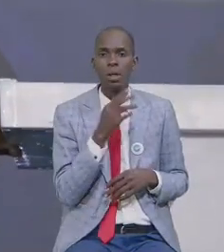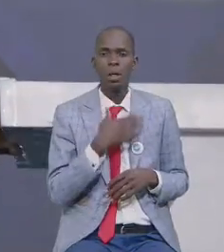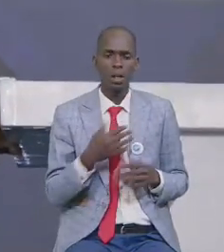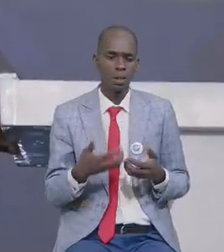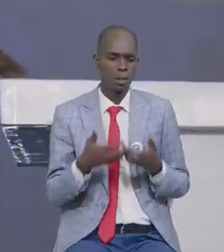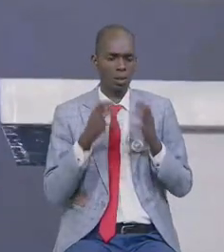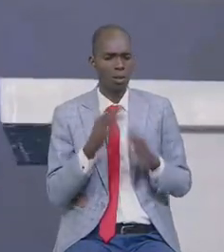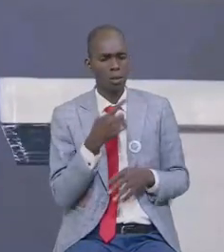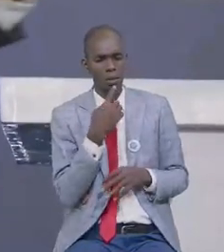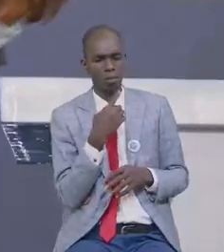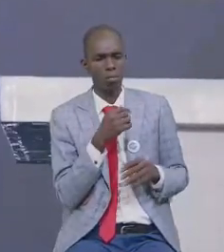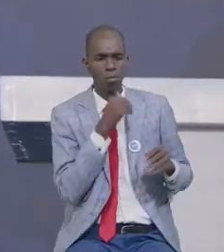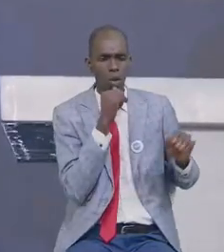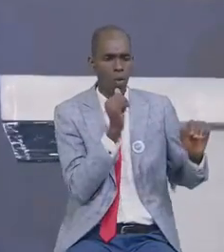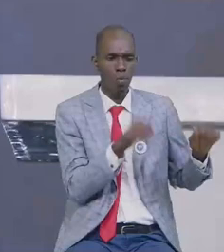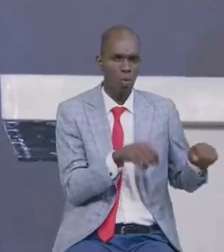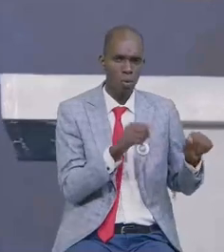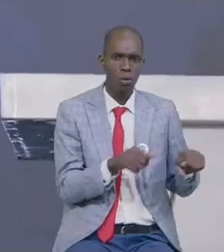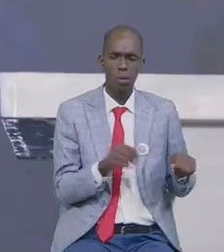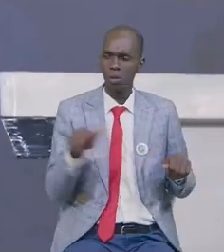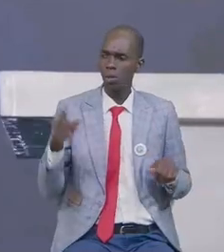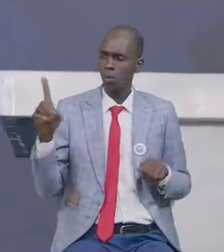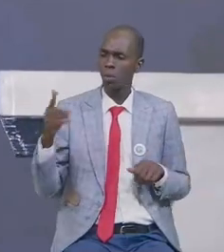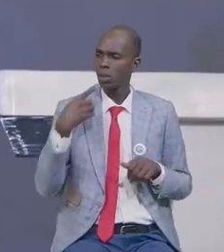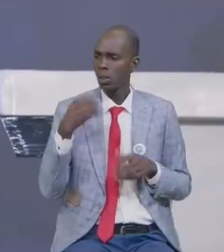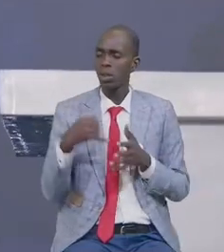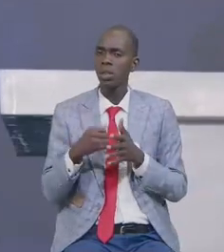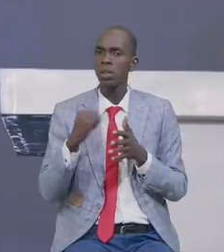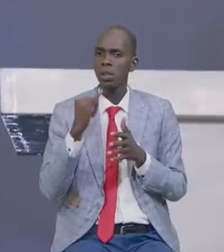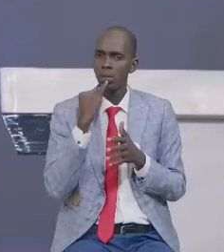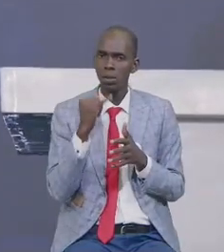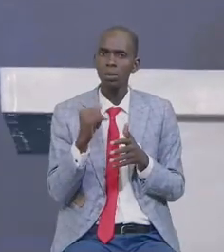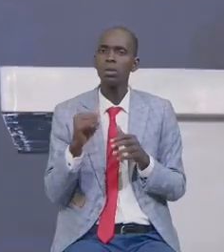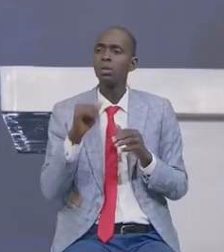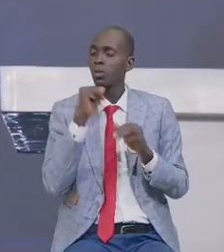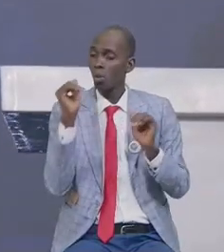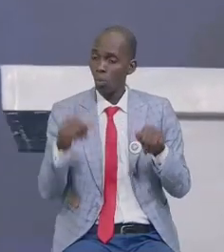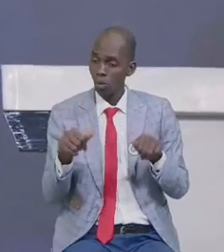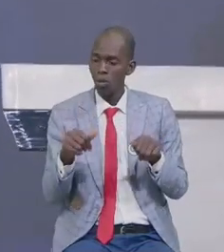là, l'impossible. L'ingénieur a dit, l'impossible est possible.